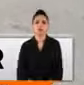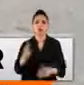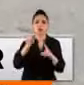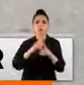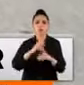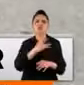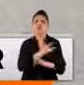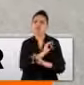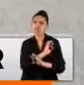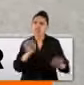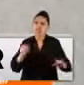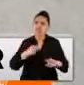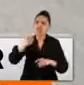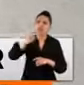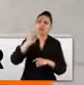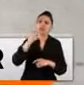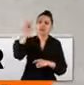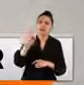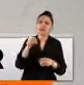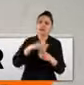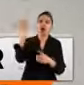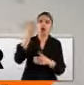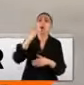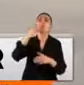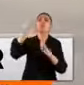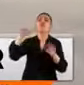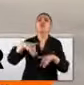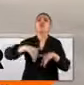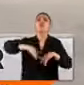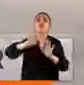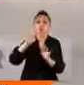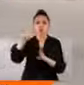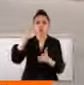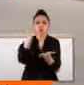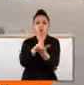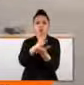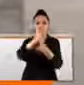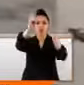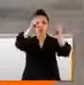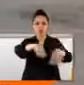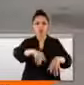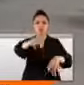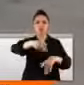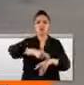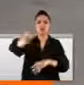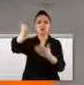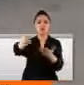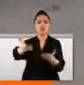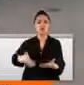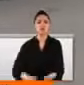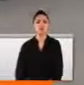Polisler acımasızca öldürdükleri kadın için ambulans bile çağırmadı. Cesedi kamyonetlerinin kasasına koyup oradan